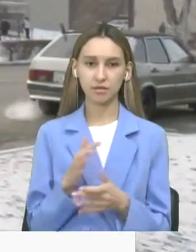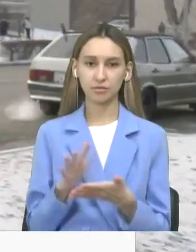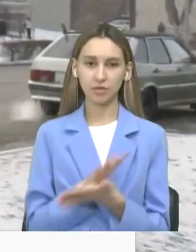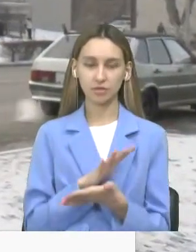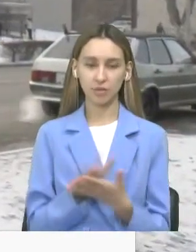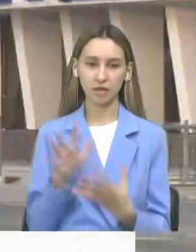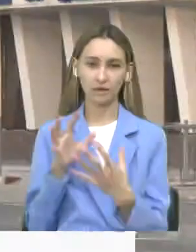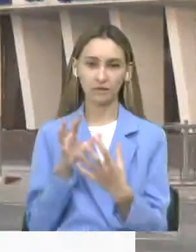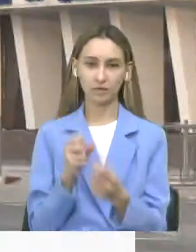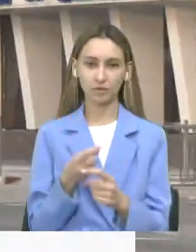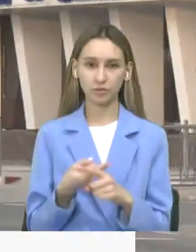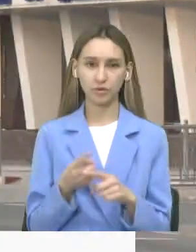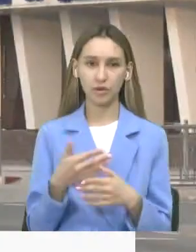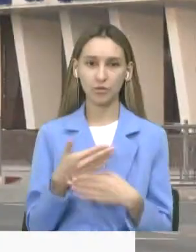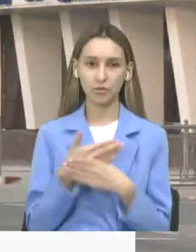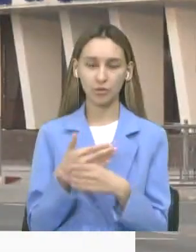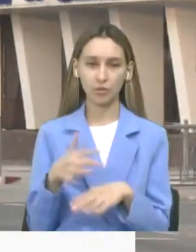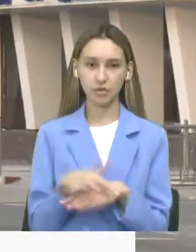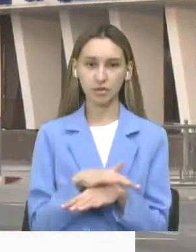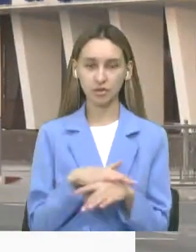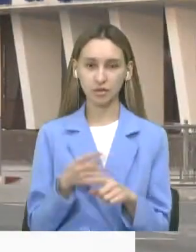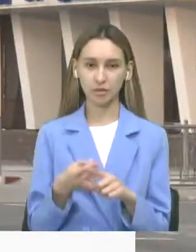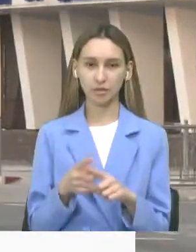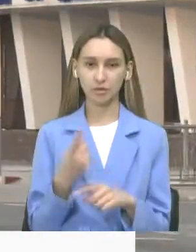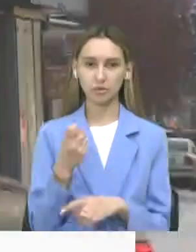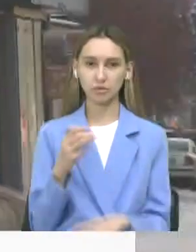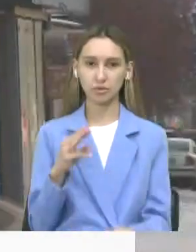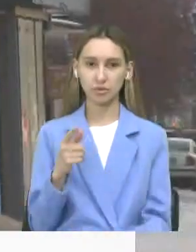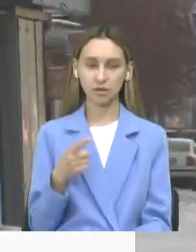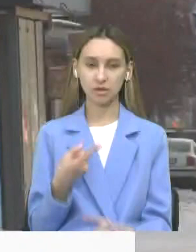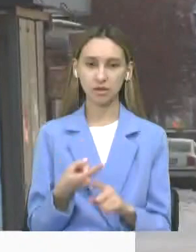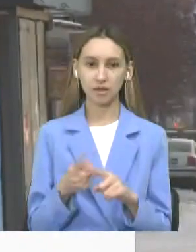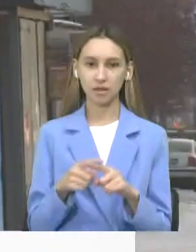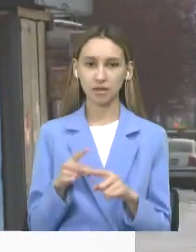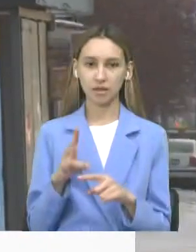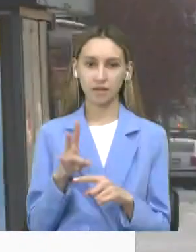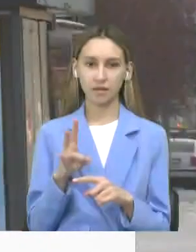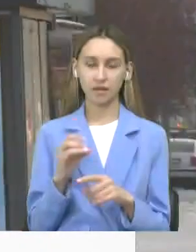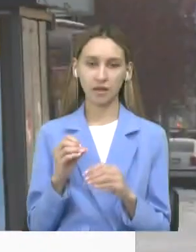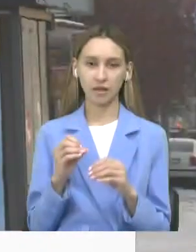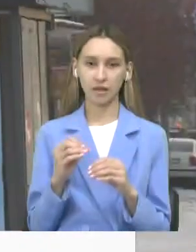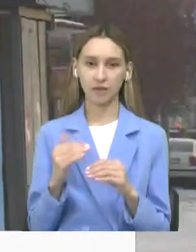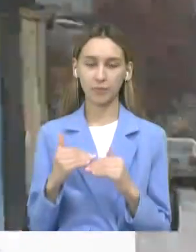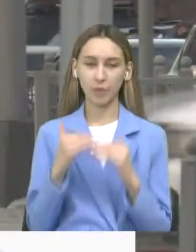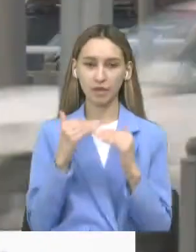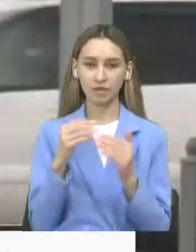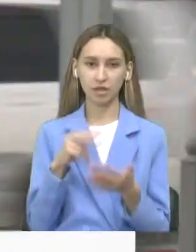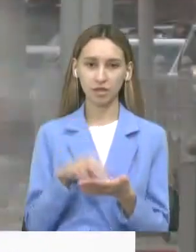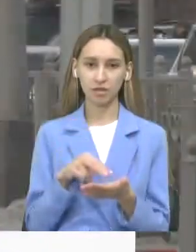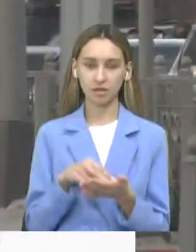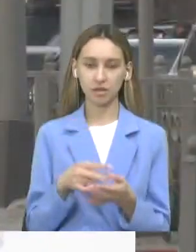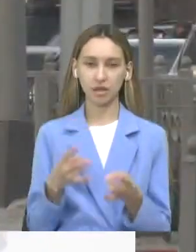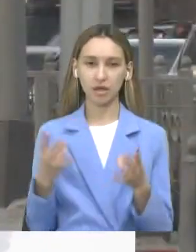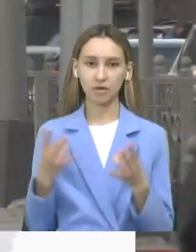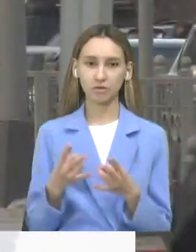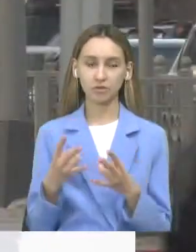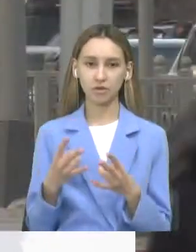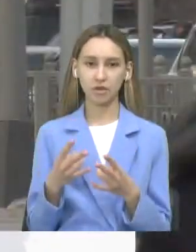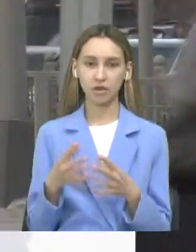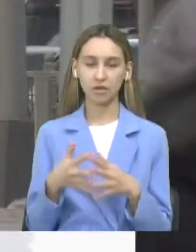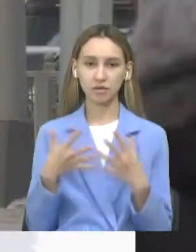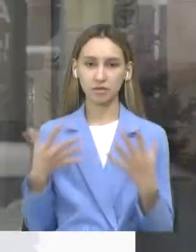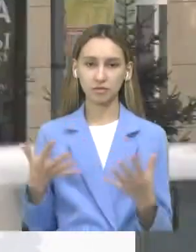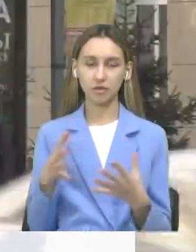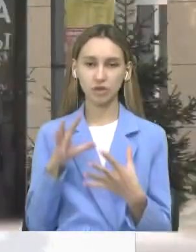Сондықтан қымбат деп ойлаймын. Сорталығында 5 жыл бойы қоғамдық көліктің жолақысы өскен жоқ. Былтыр автобус паркінің өкілдері ағымдағы